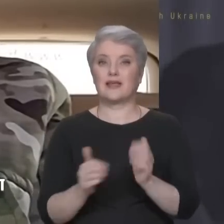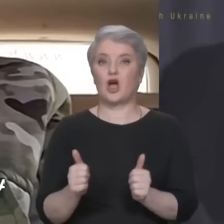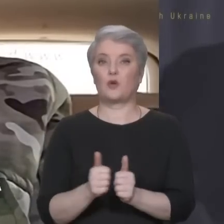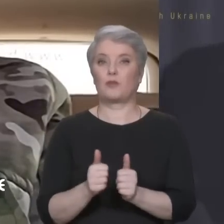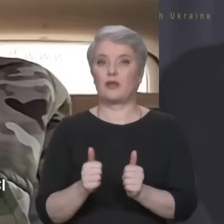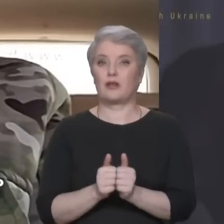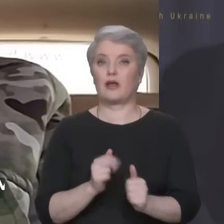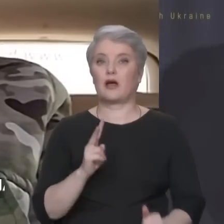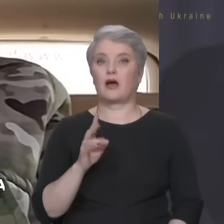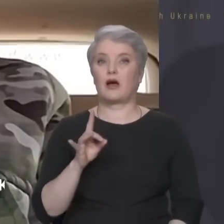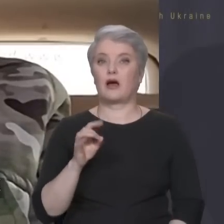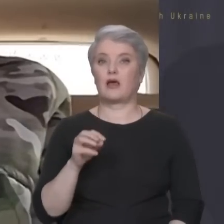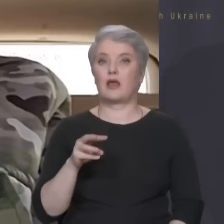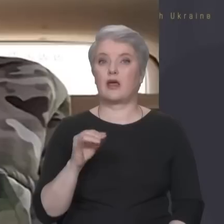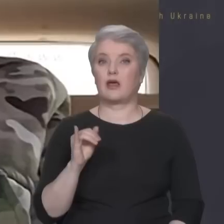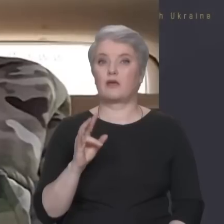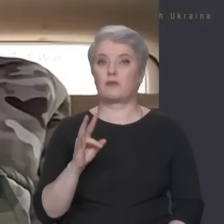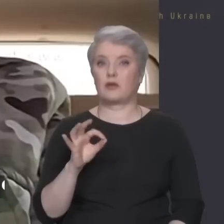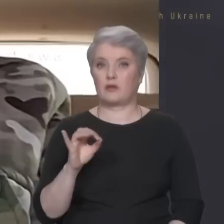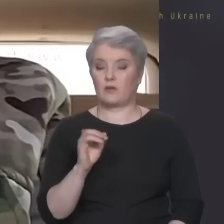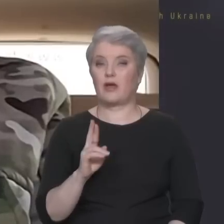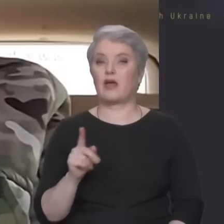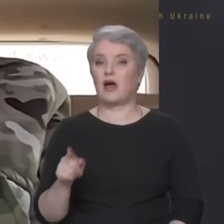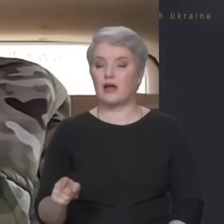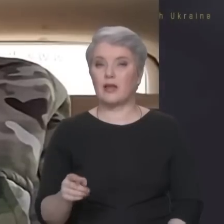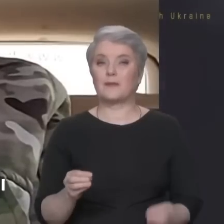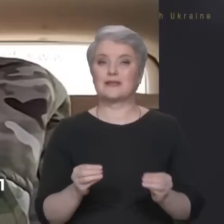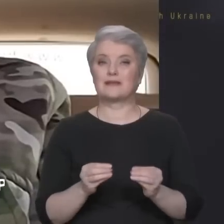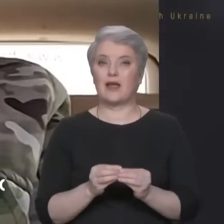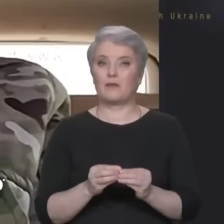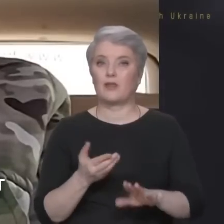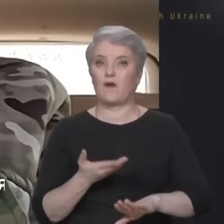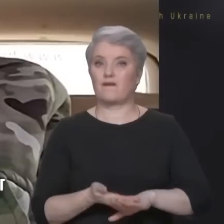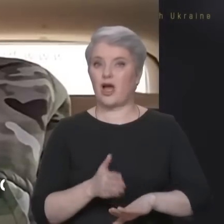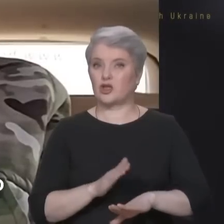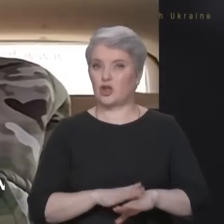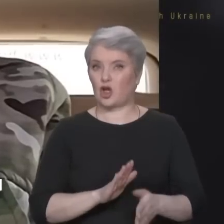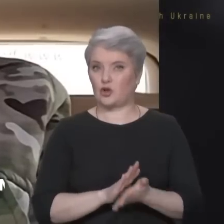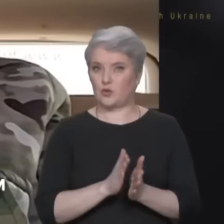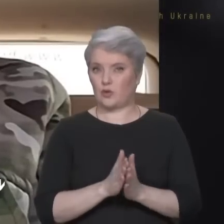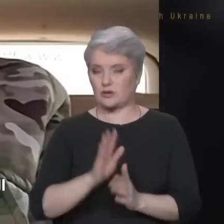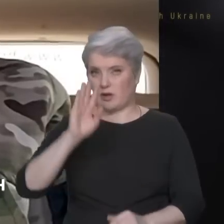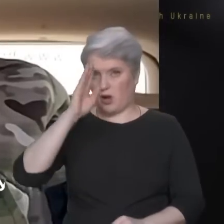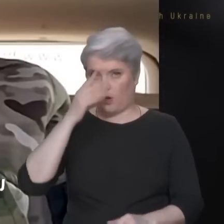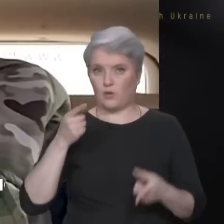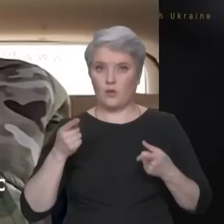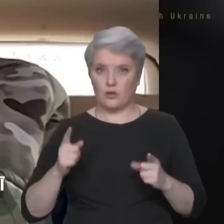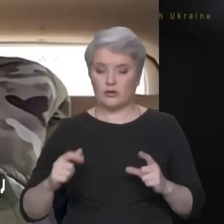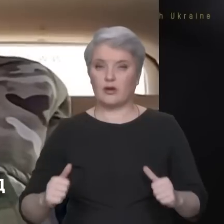і яка там стабільна важка ситуація, орки дійсно намагаються наступати,